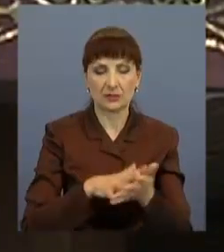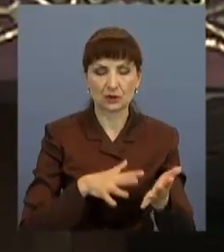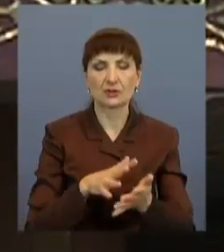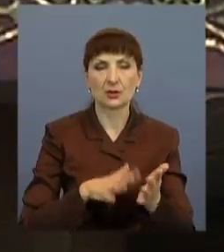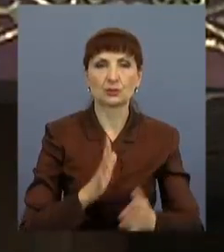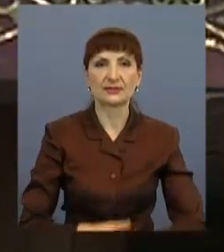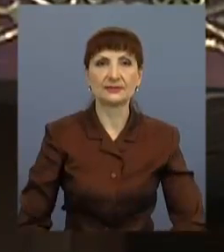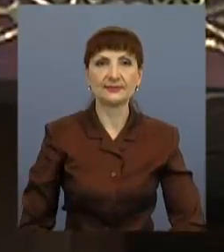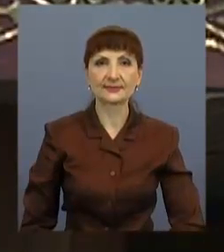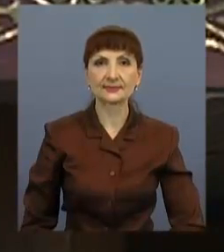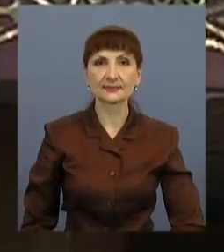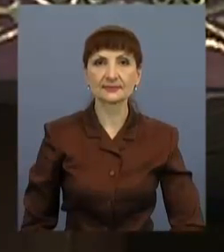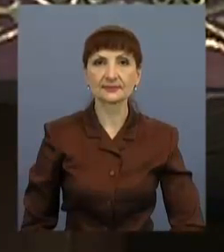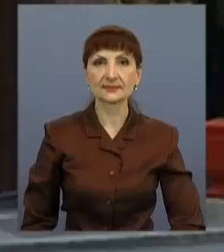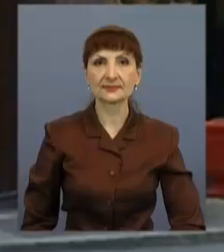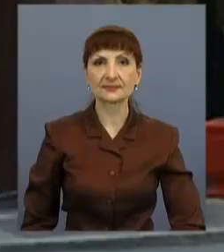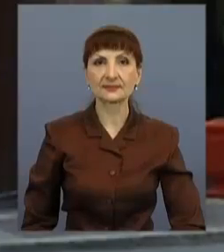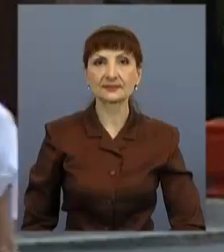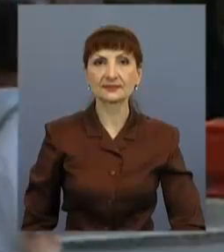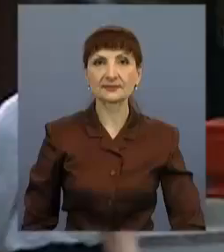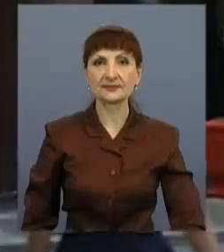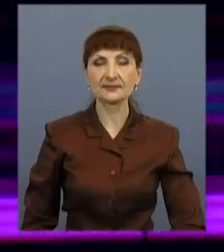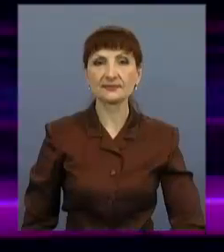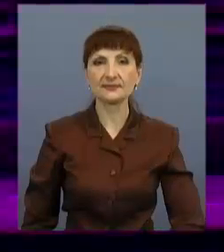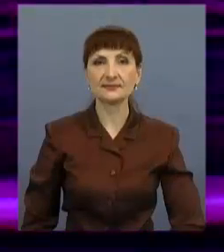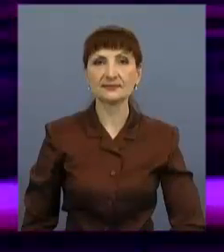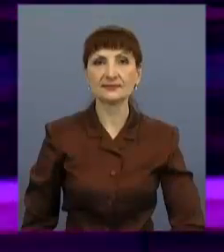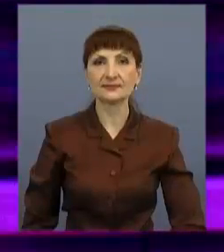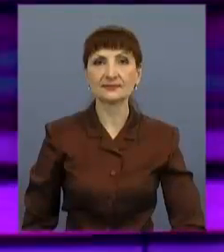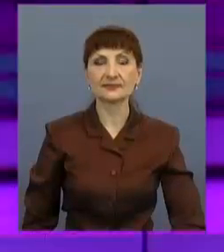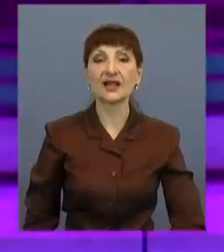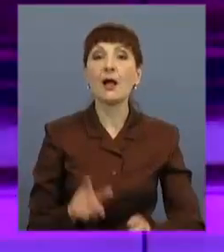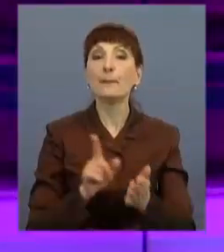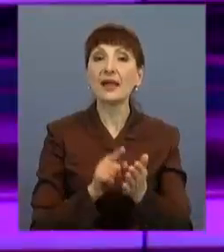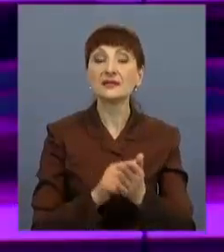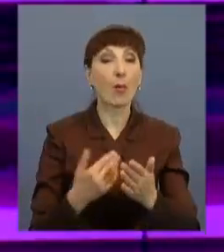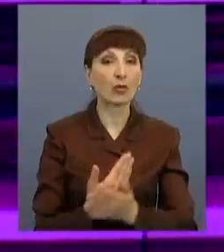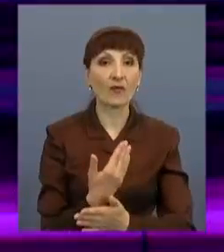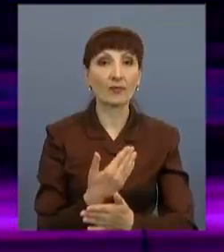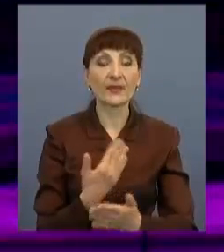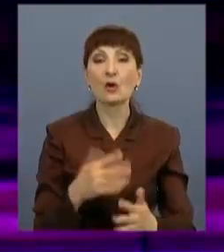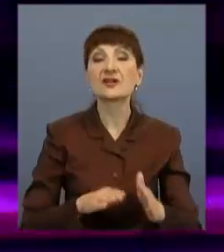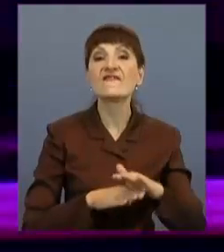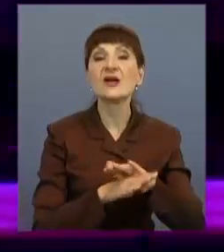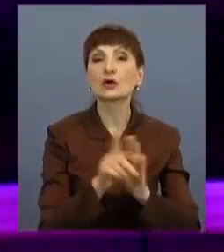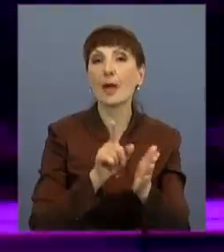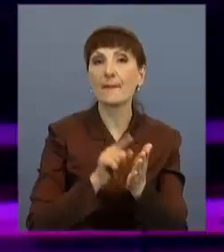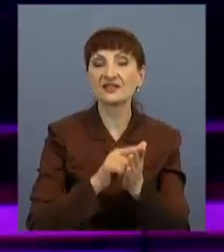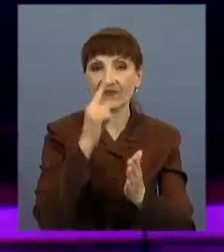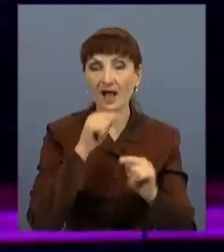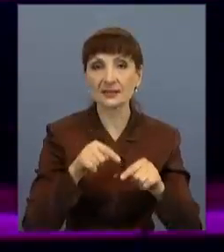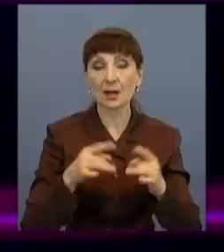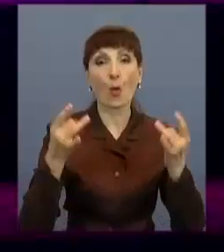продолжена. Жанна Хабдулхабарова, Шукуралиев, телеканал Алматы. Пенсии по-новому. Выход на заслуженный отдых в